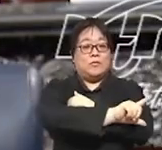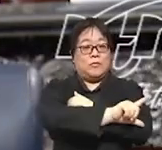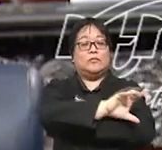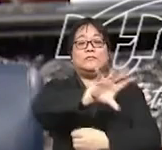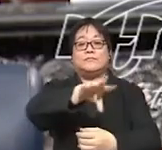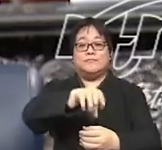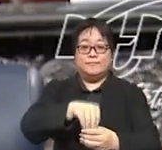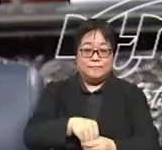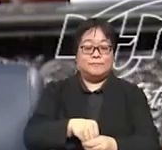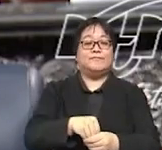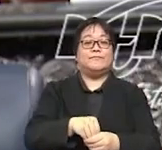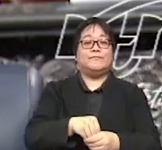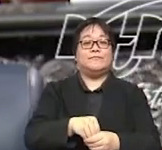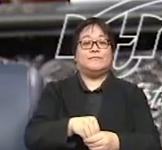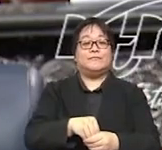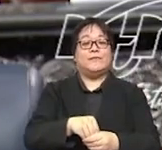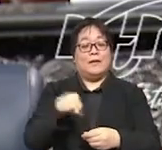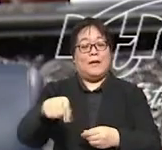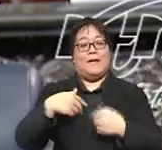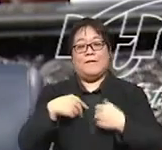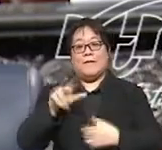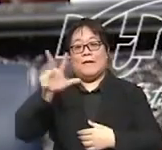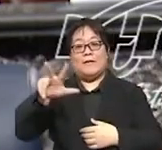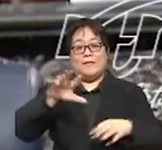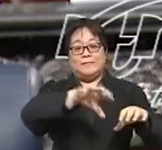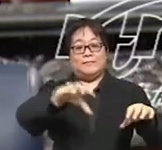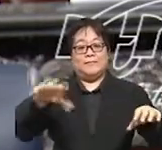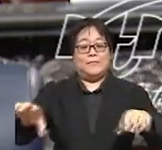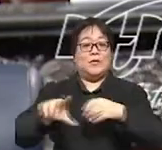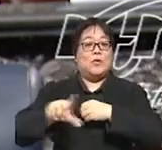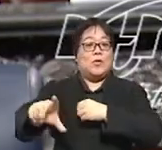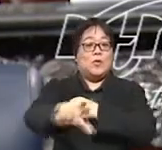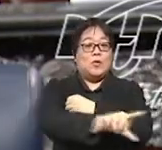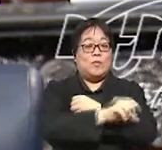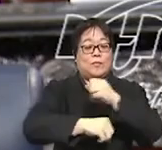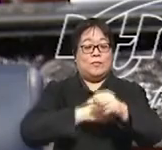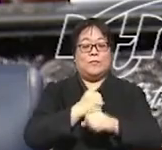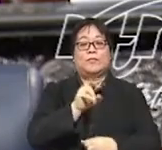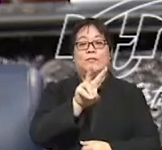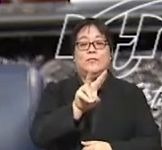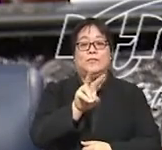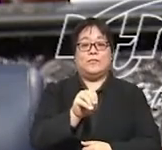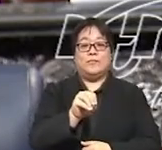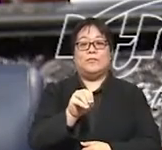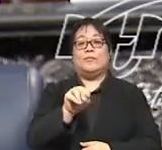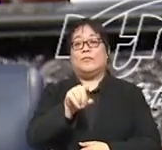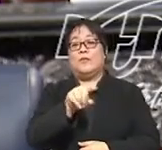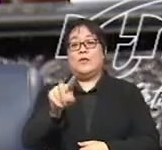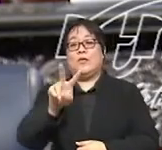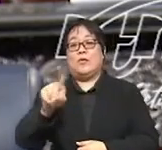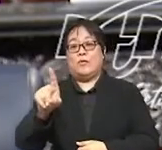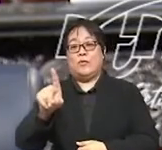termasuk dengan dan record sayangnya D3 pajak kamu lombong yang dikeluarkan pada tahun 2021